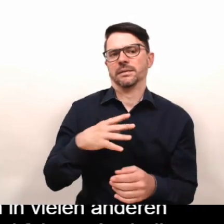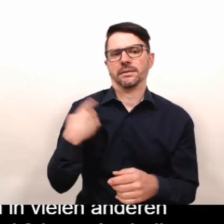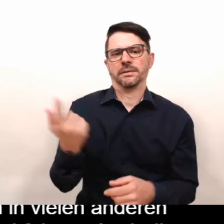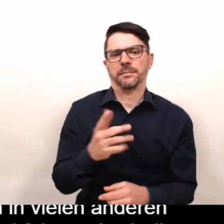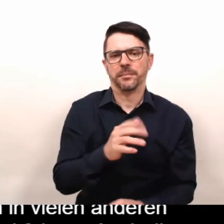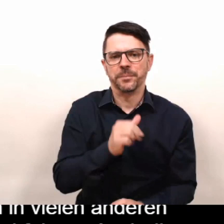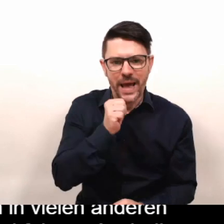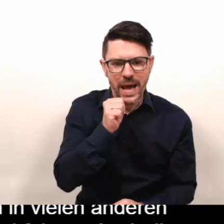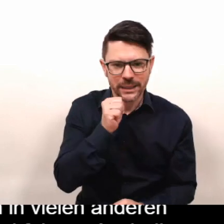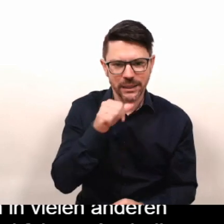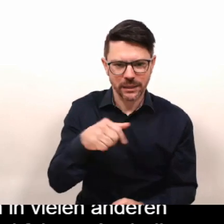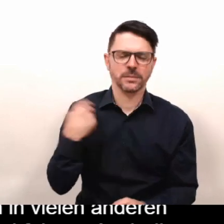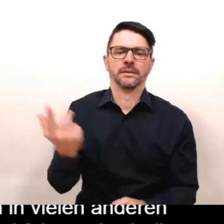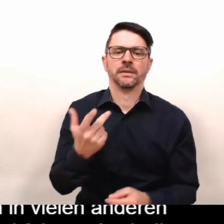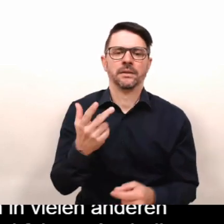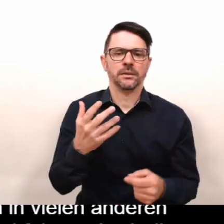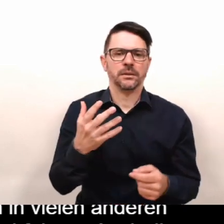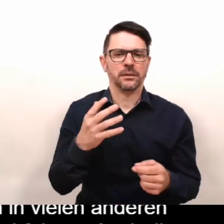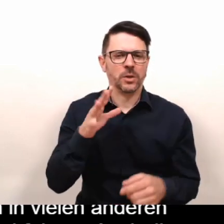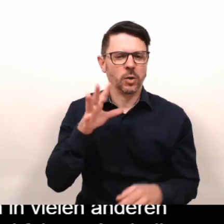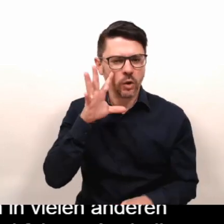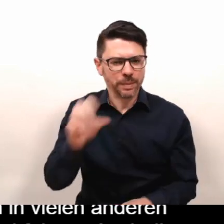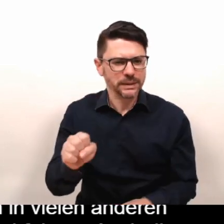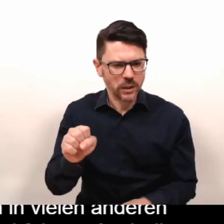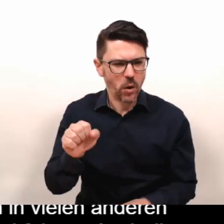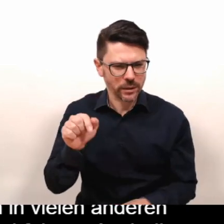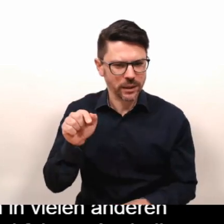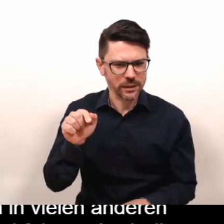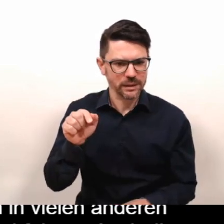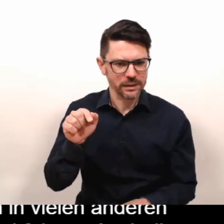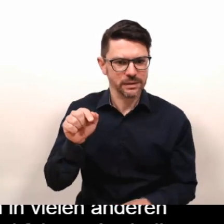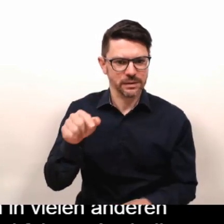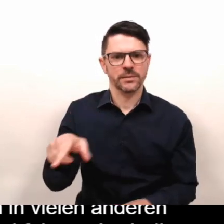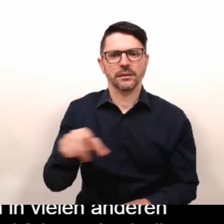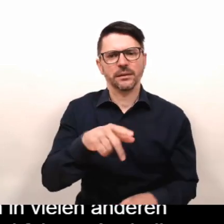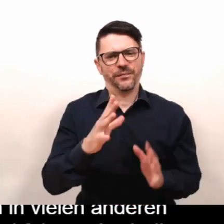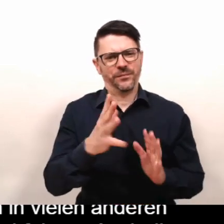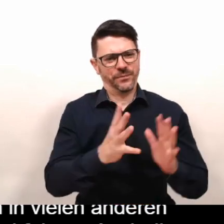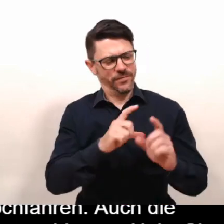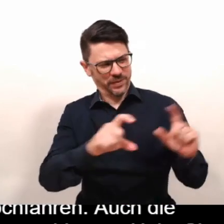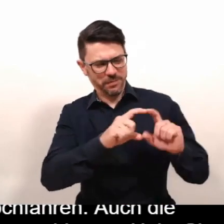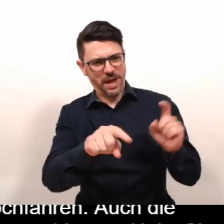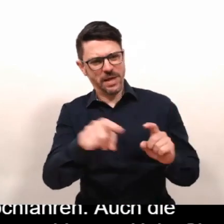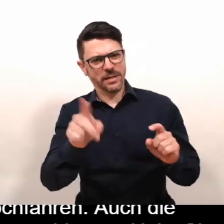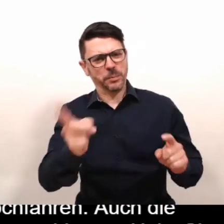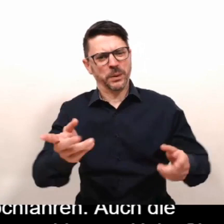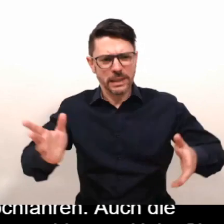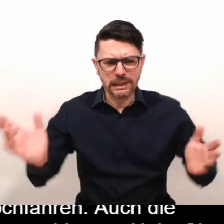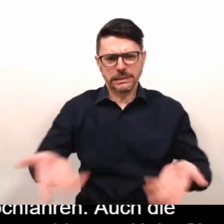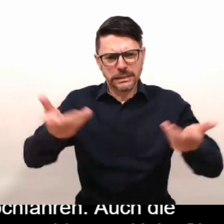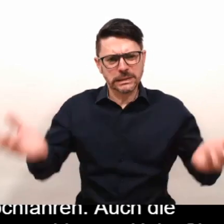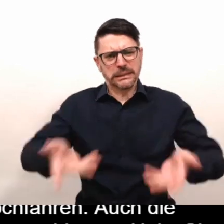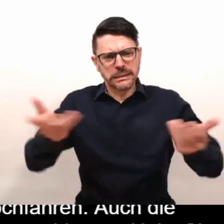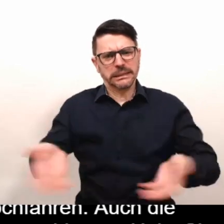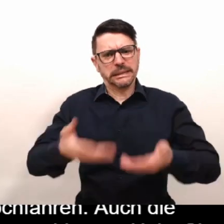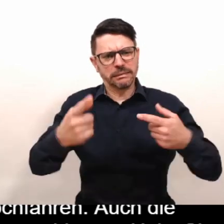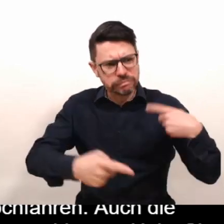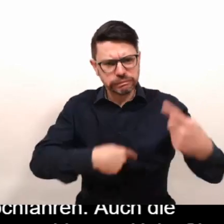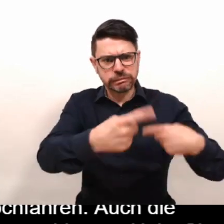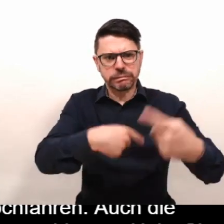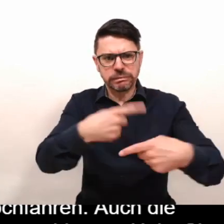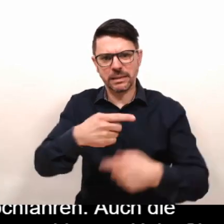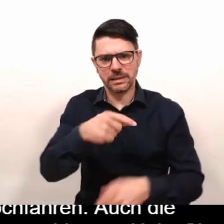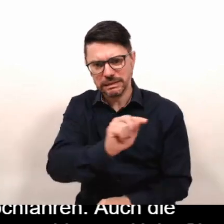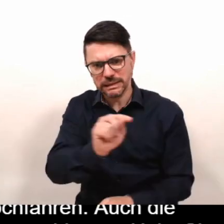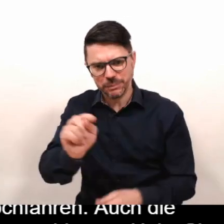die Marktkaufleute, sei es die Diskothekenbesitzer, Kneipenbesitzer und Barbesitzer. Restaurants dürfen ja